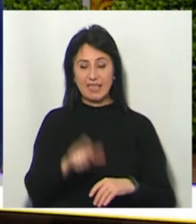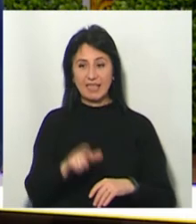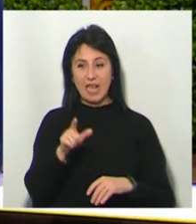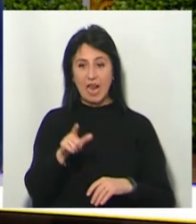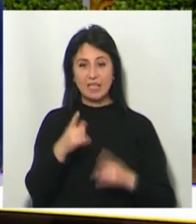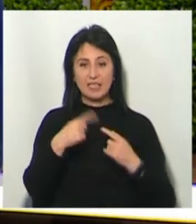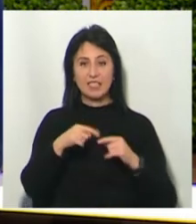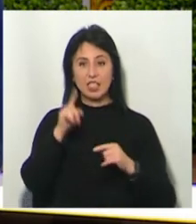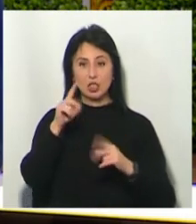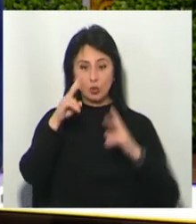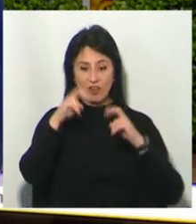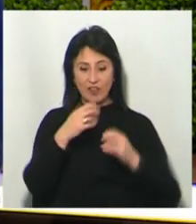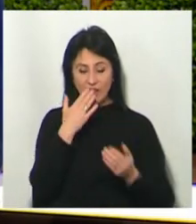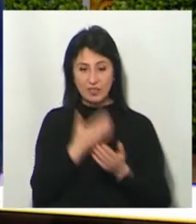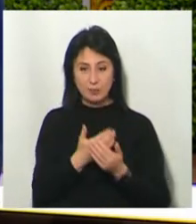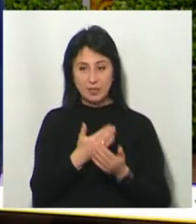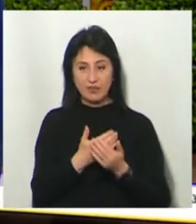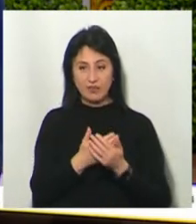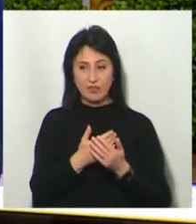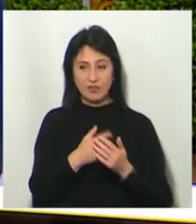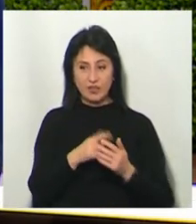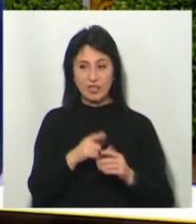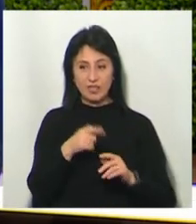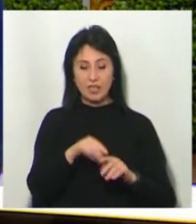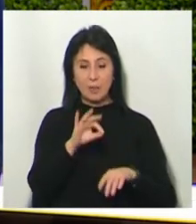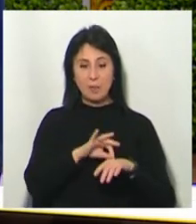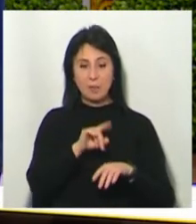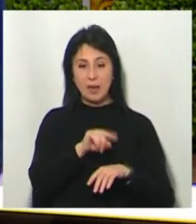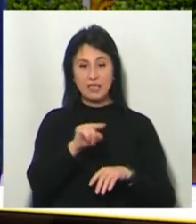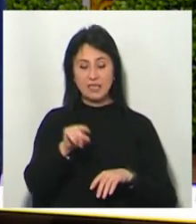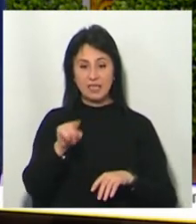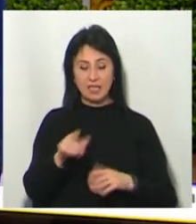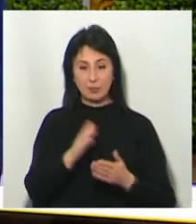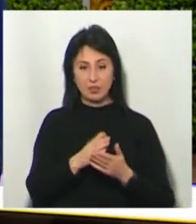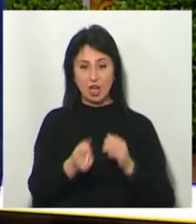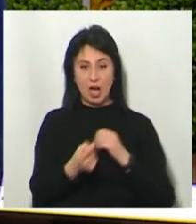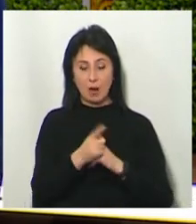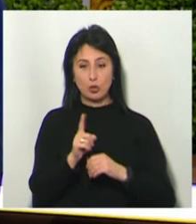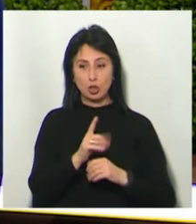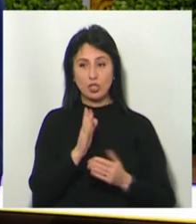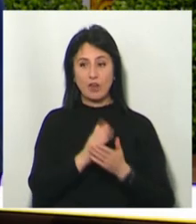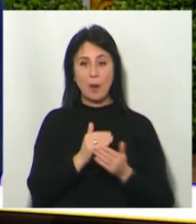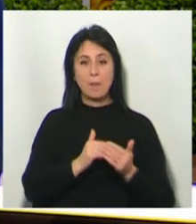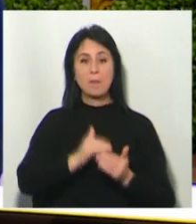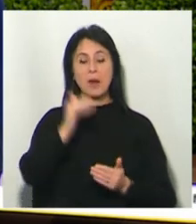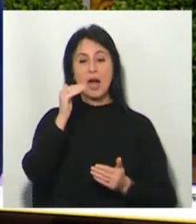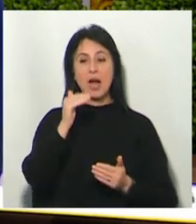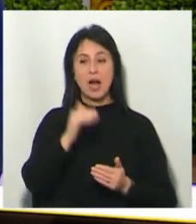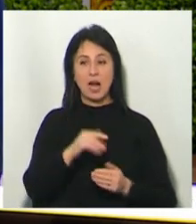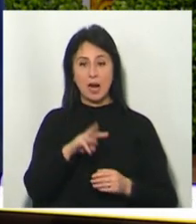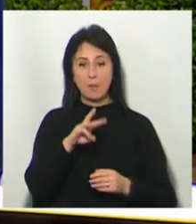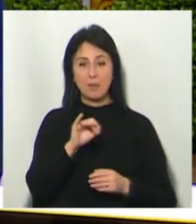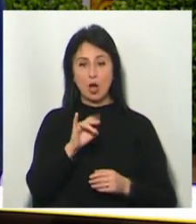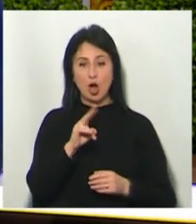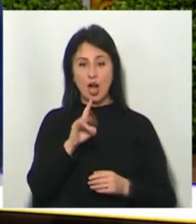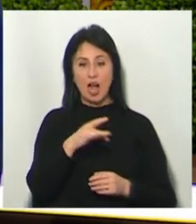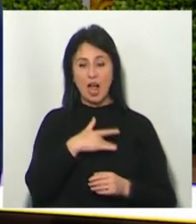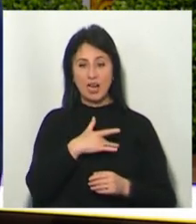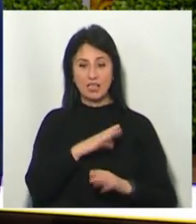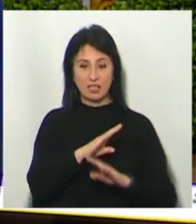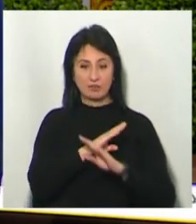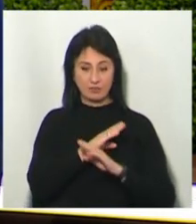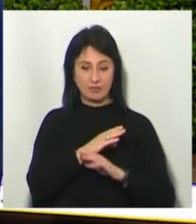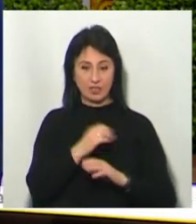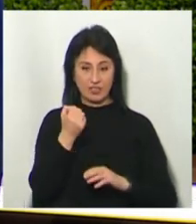ჰიპერტენზიის საზოგადოების კვლევის მიხედვით ჰიპერურიკემიულ პაციენტებში აღმოჩნდა რომ არის მაღალი მიოკარდიუმის